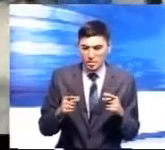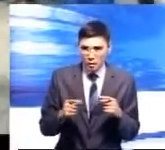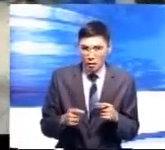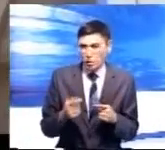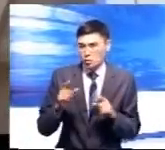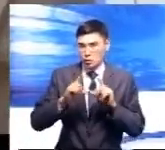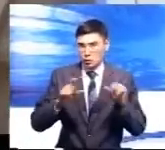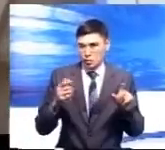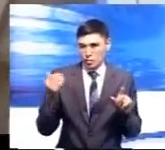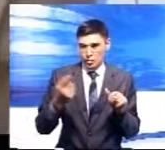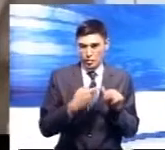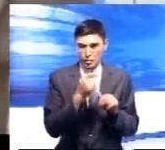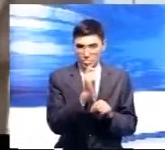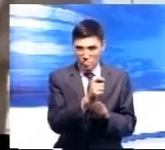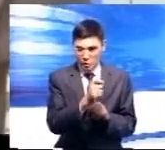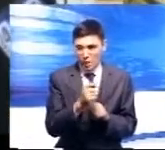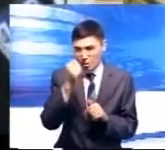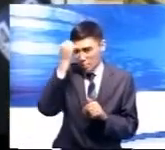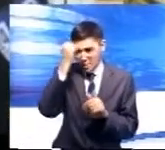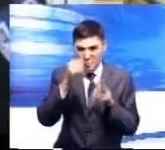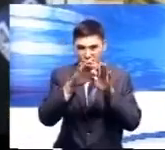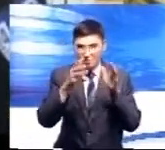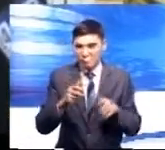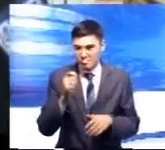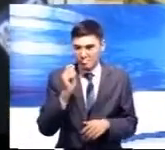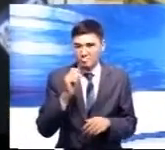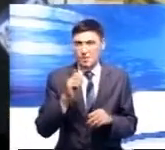Баймуратова, был установлен памятник Акыну.